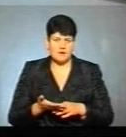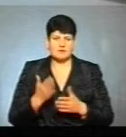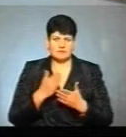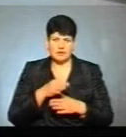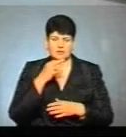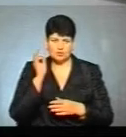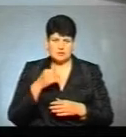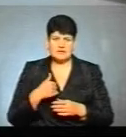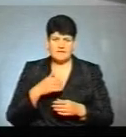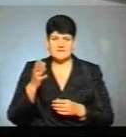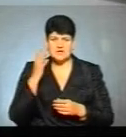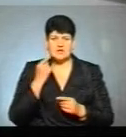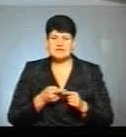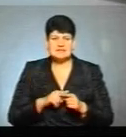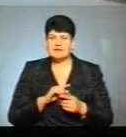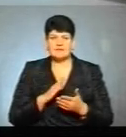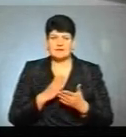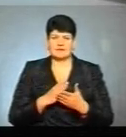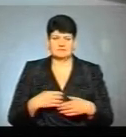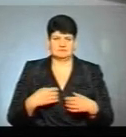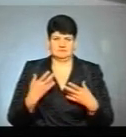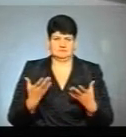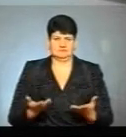певний досвід, і я вважаю, що це не є настільки критично.